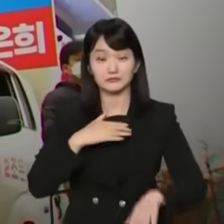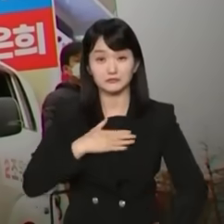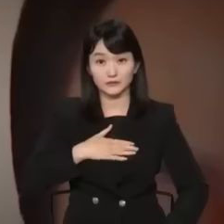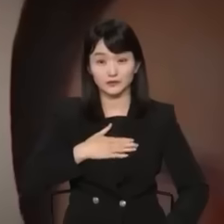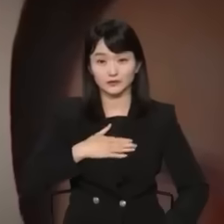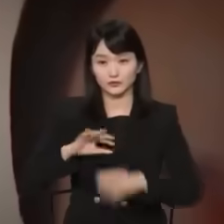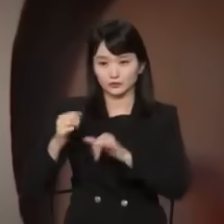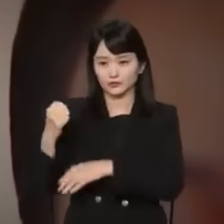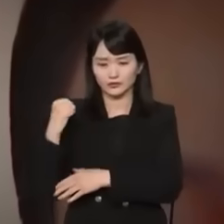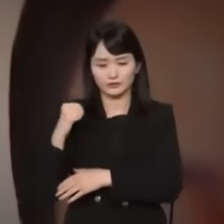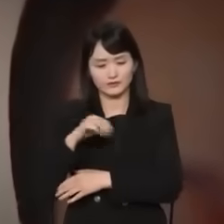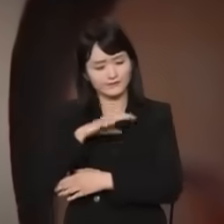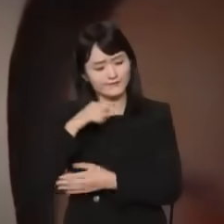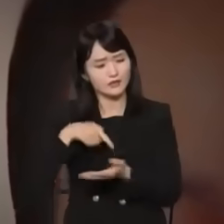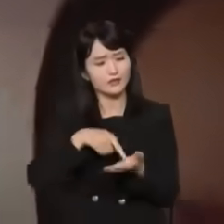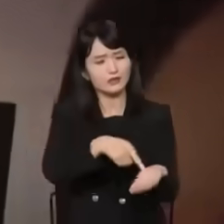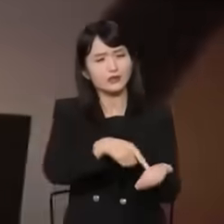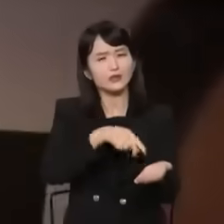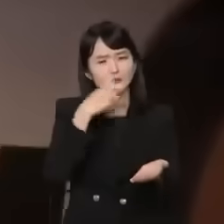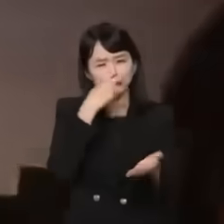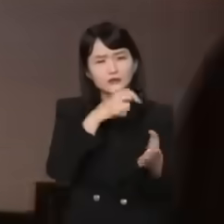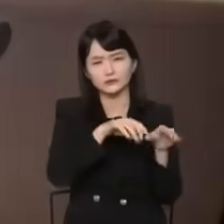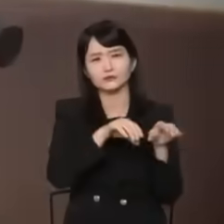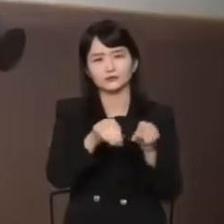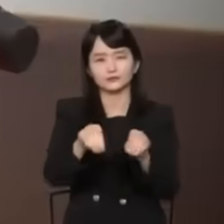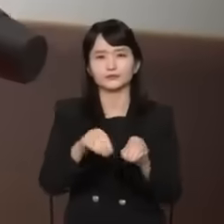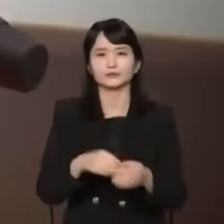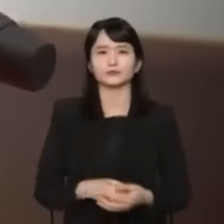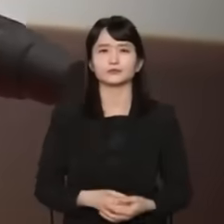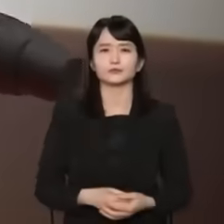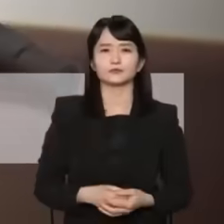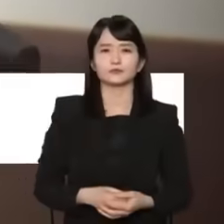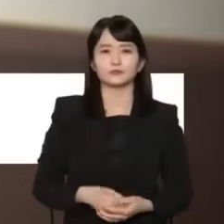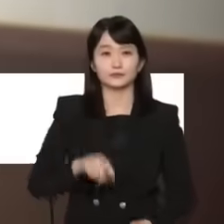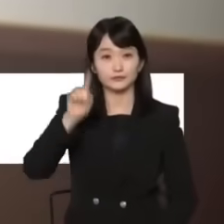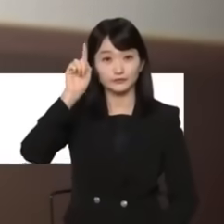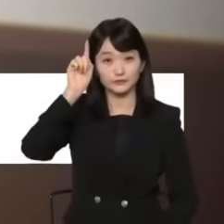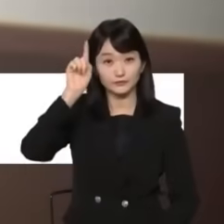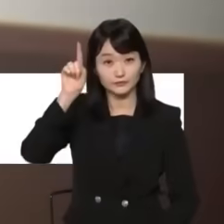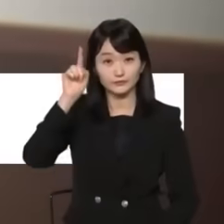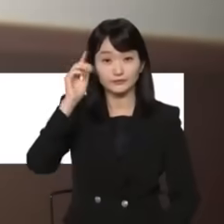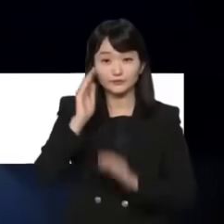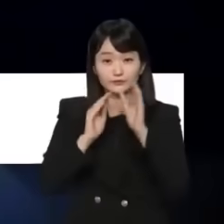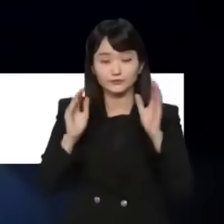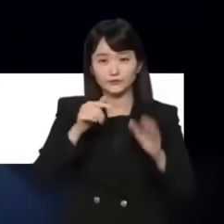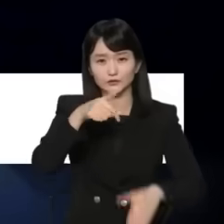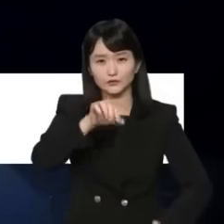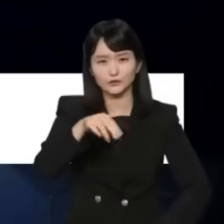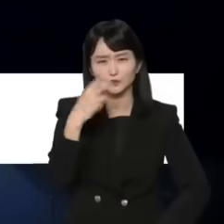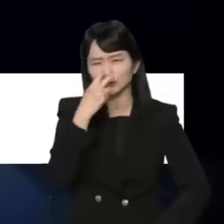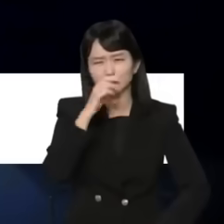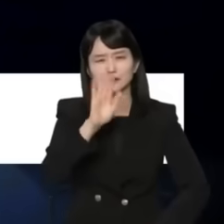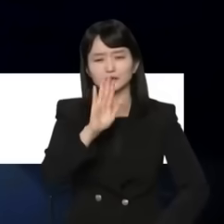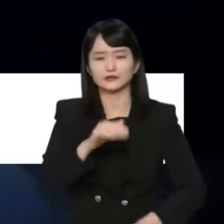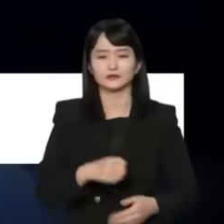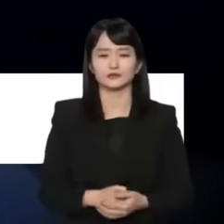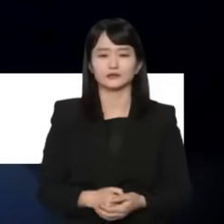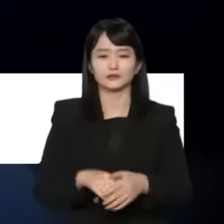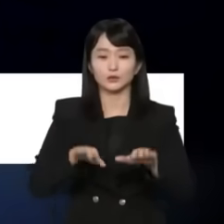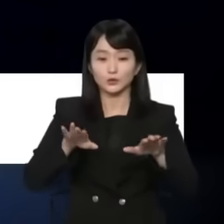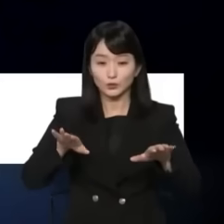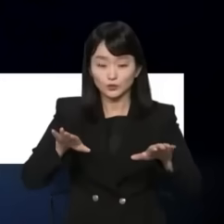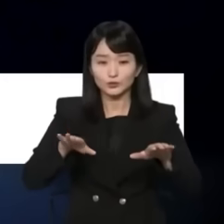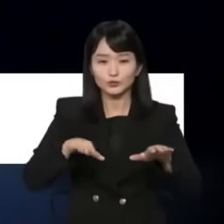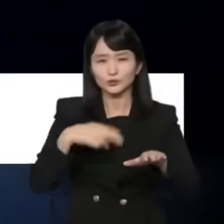문제를 제기해 조사는 중단됐습니다 예 내일 그 권은 그냥 안 하는 걸로 하고 아네 오른